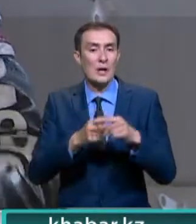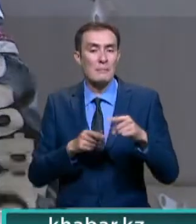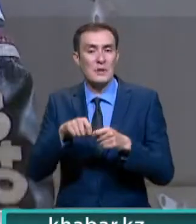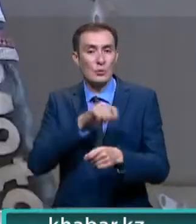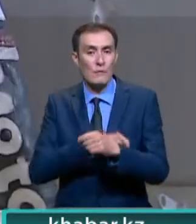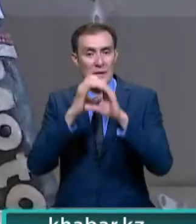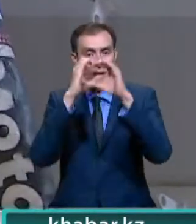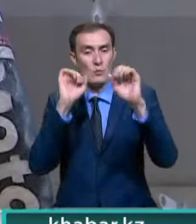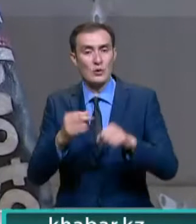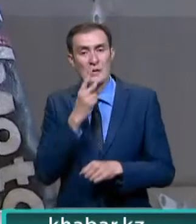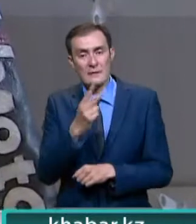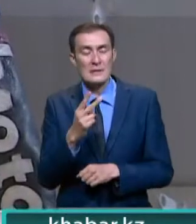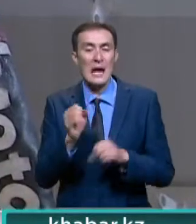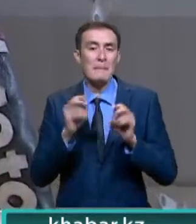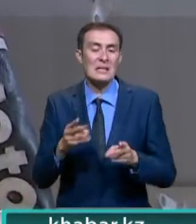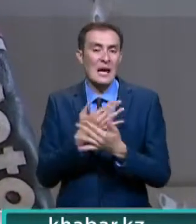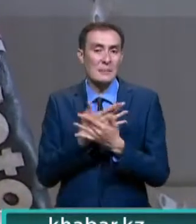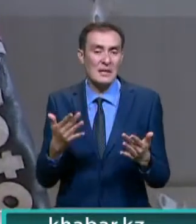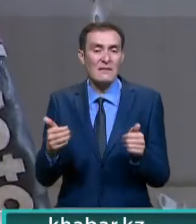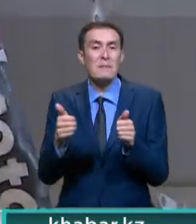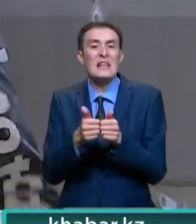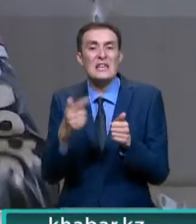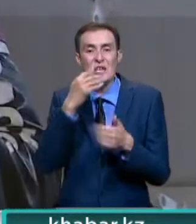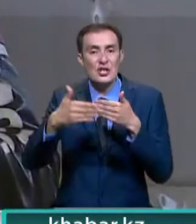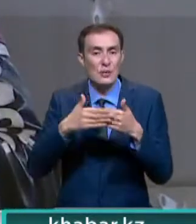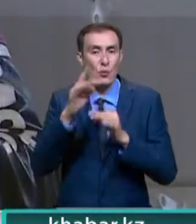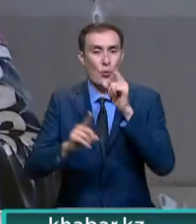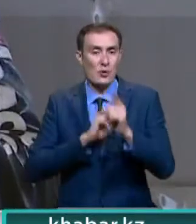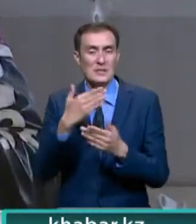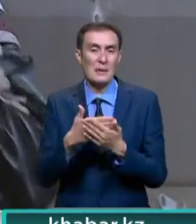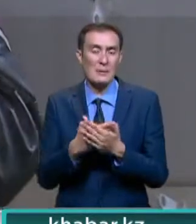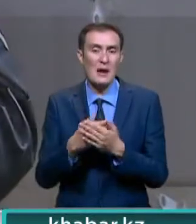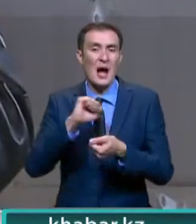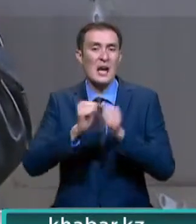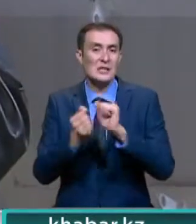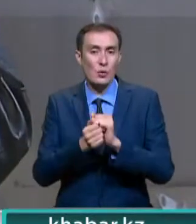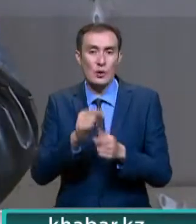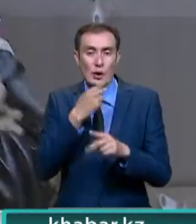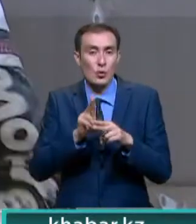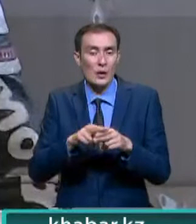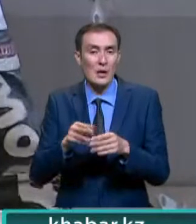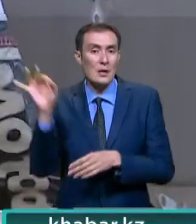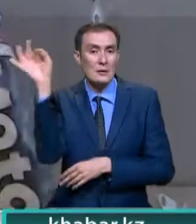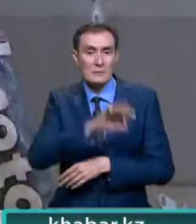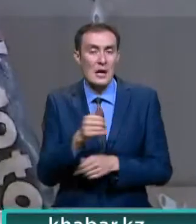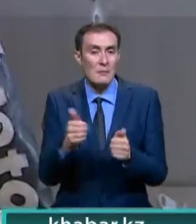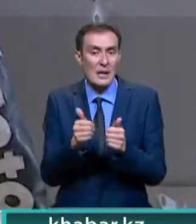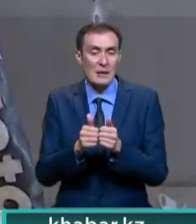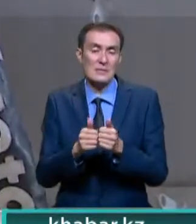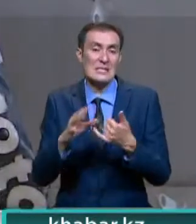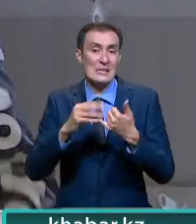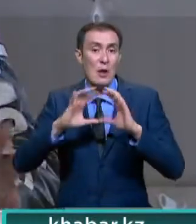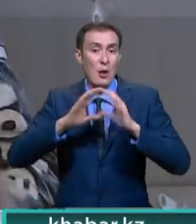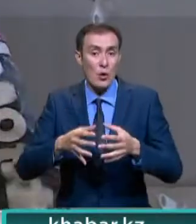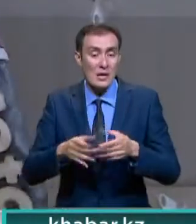использовать для отслеживания потенциально опасных объектов в ближнем космосе. К примеру, это могут быть астероиды, орбита которых проходит в непосредственной близости от поверхности